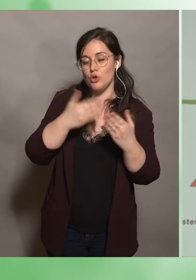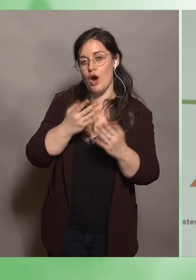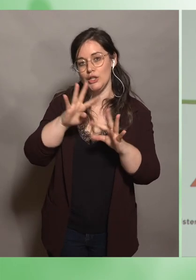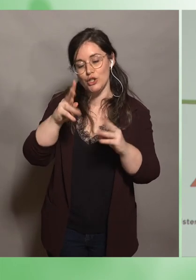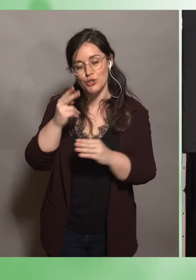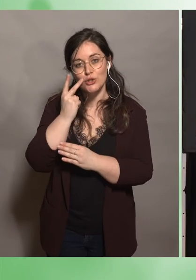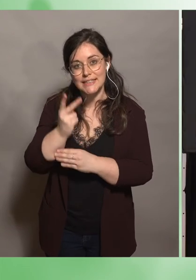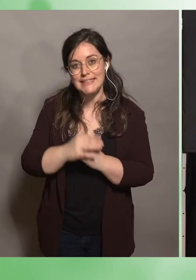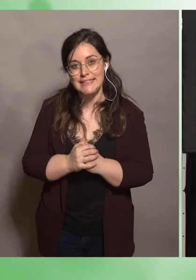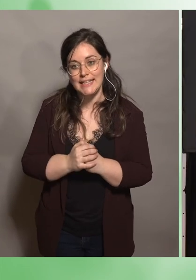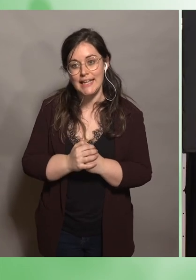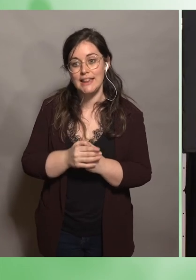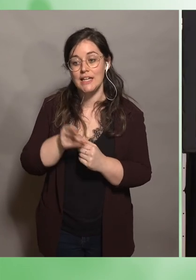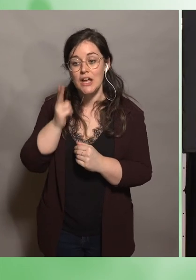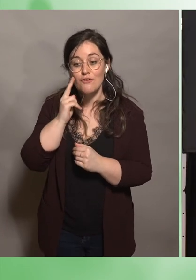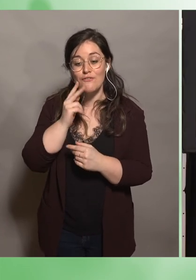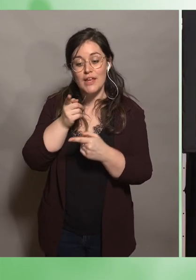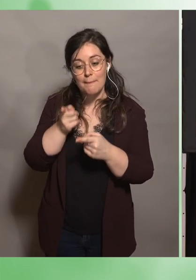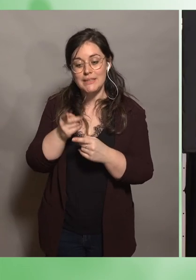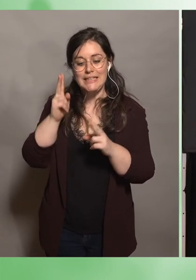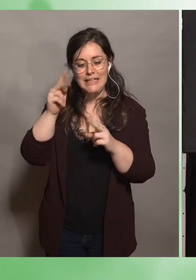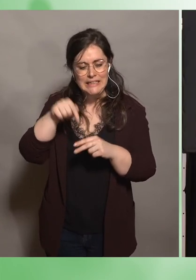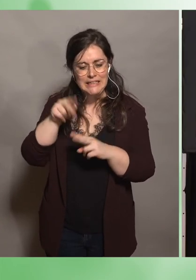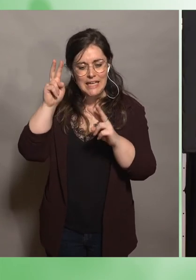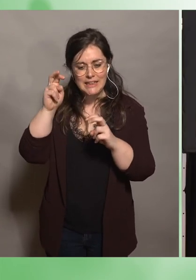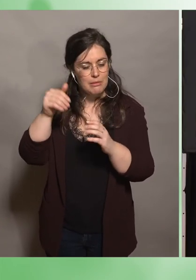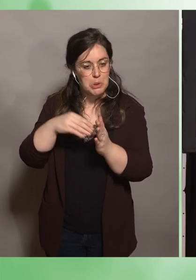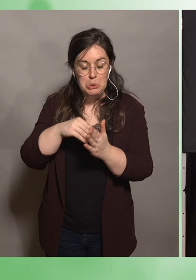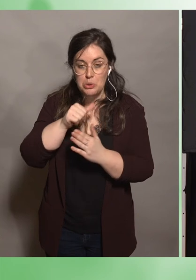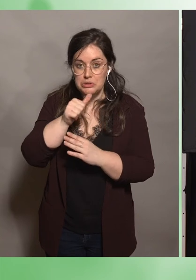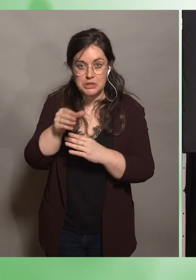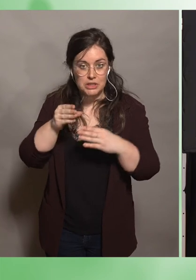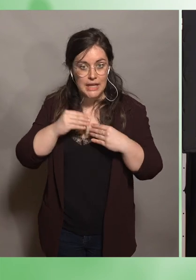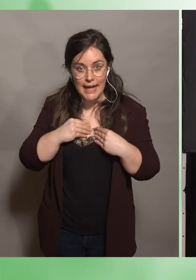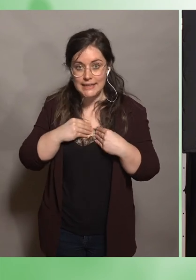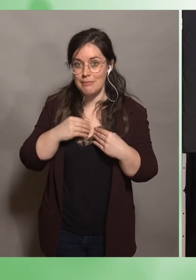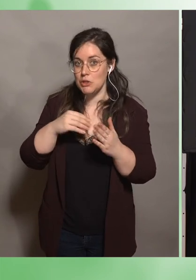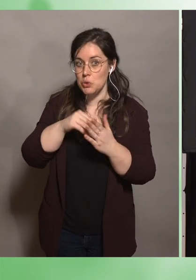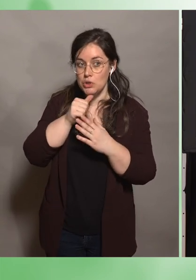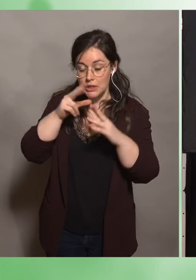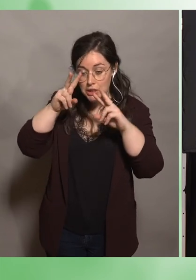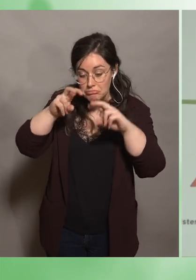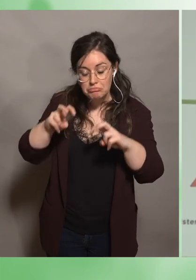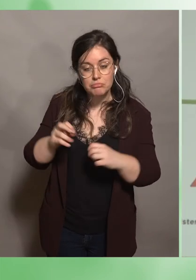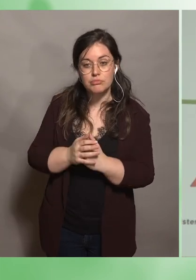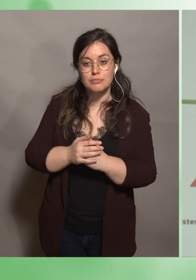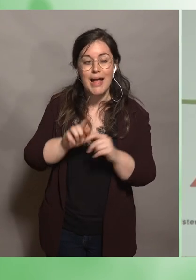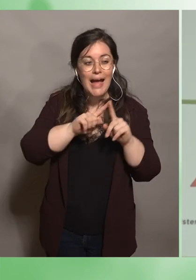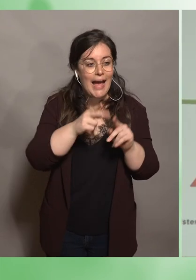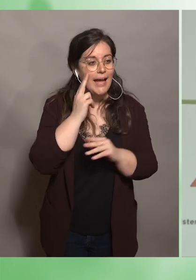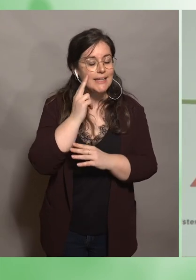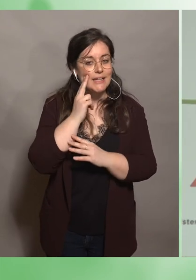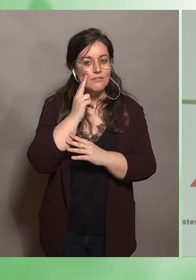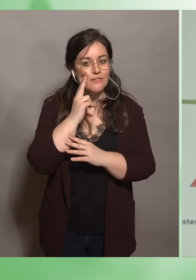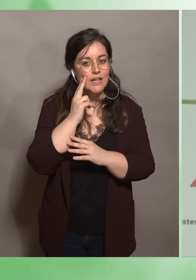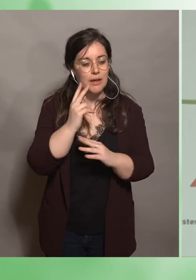gesehen, dass es für Unternehmen, die sich diesem Thema noch nicht angenommen haben, noch nicht gewidmet haben, von anderen